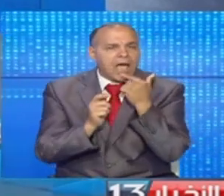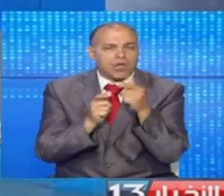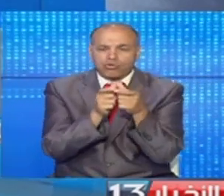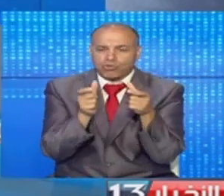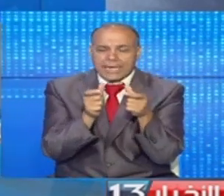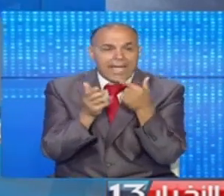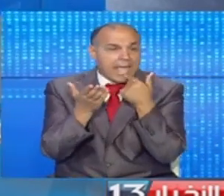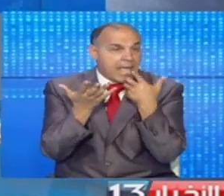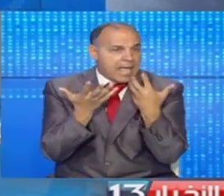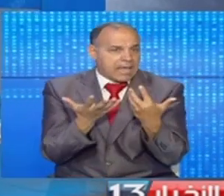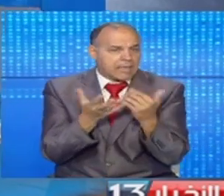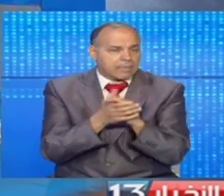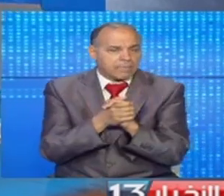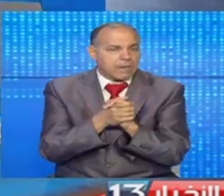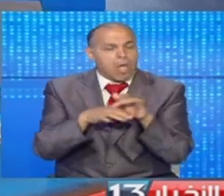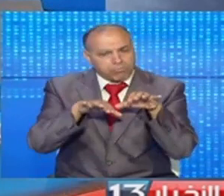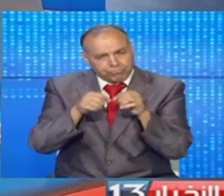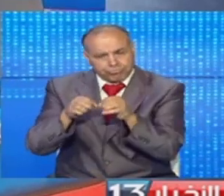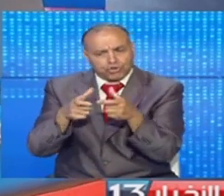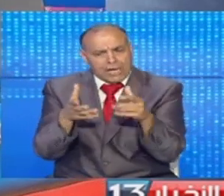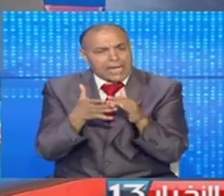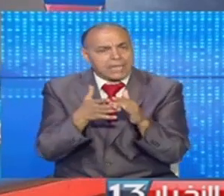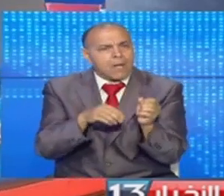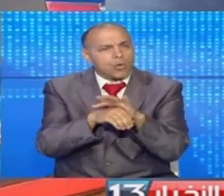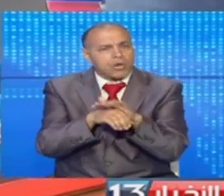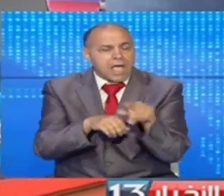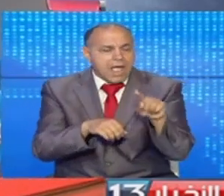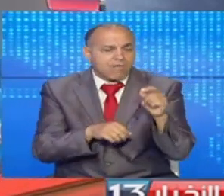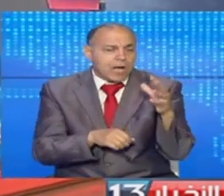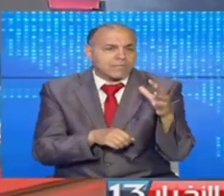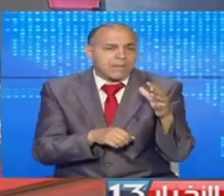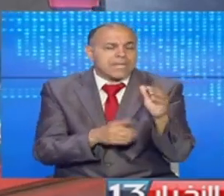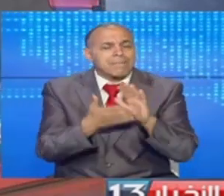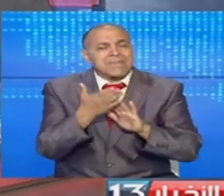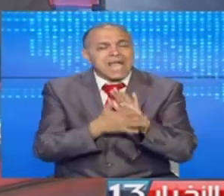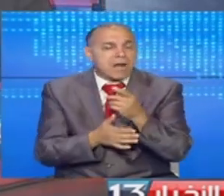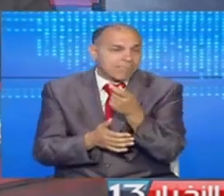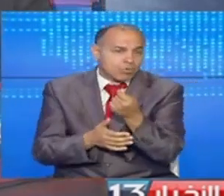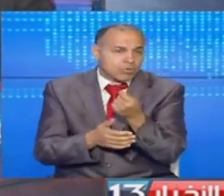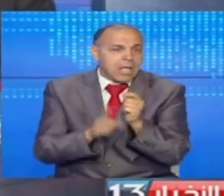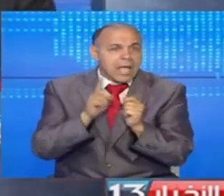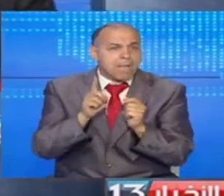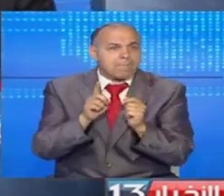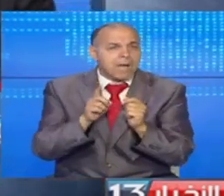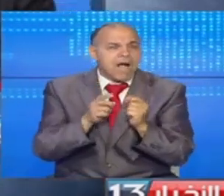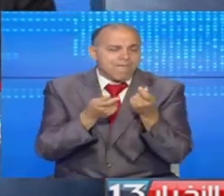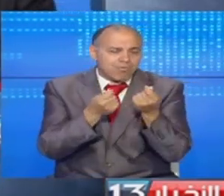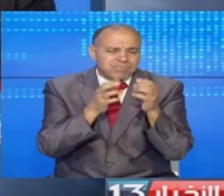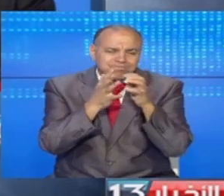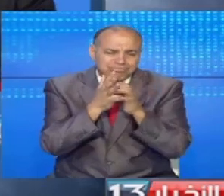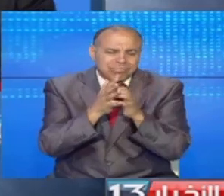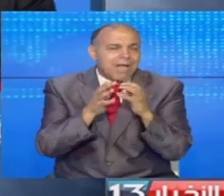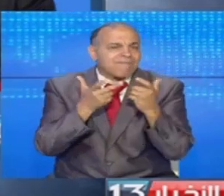للمؤسسات المتضررة من أزمة كورونا بقيمة 1500 مليون دينار، خاصة مع شح في السيولة على